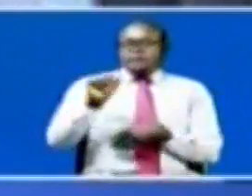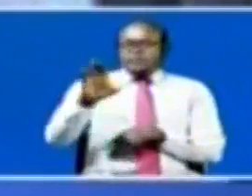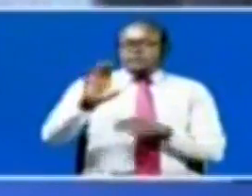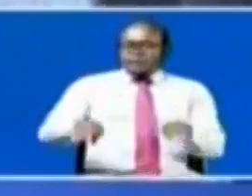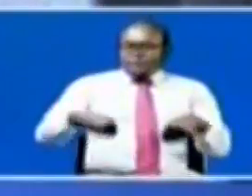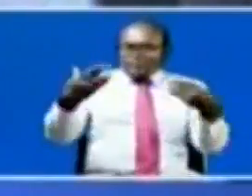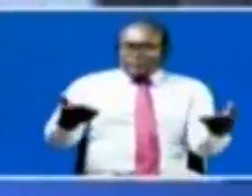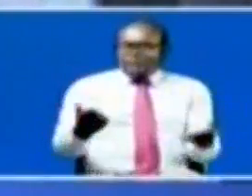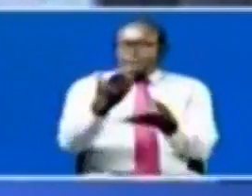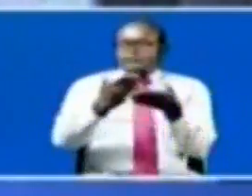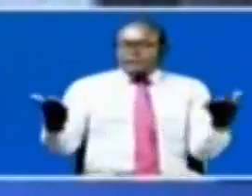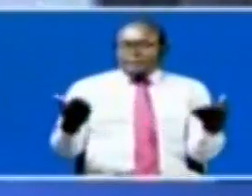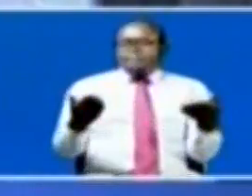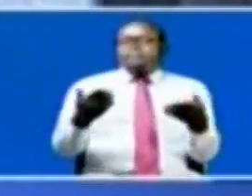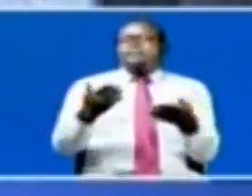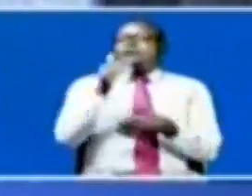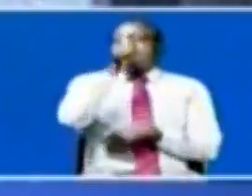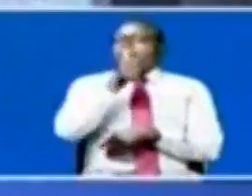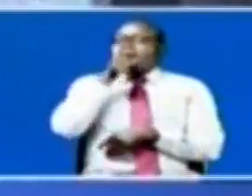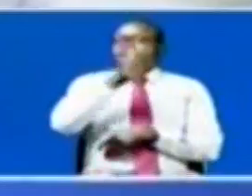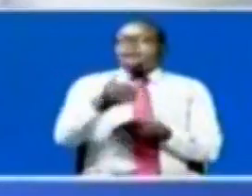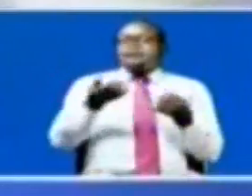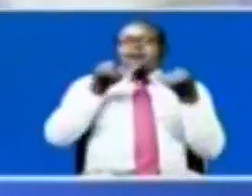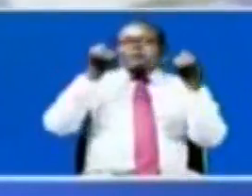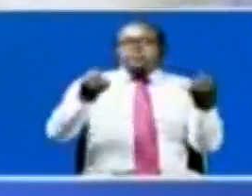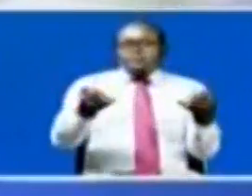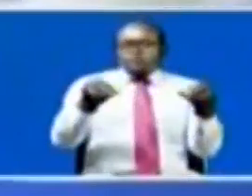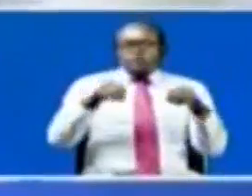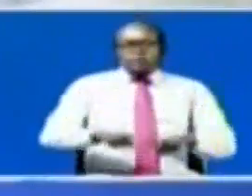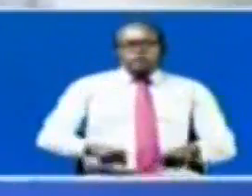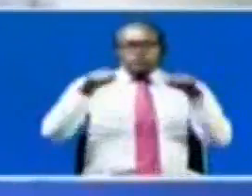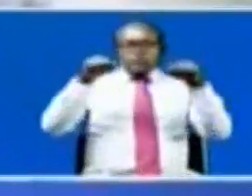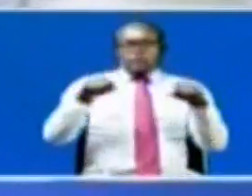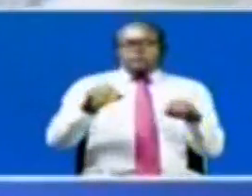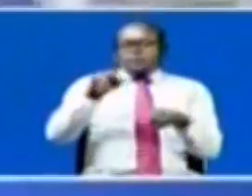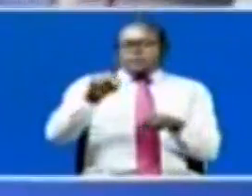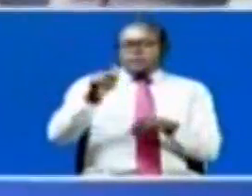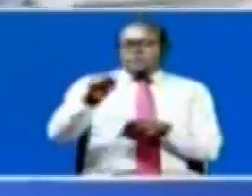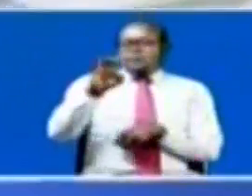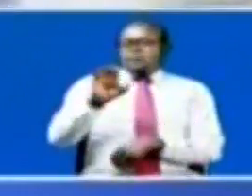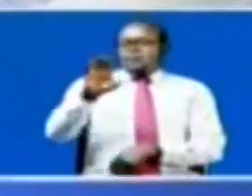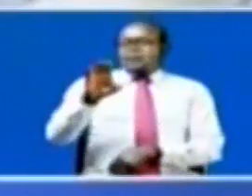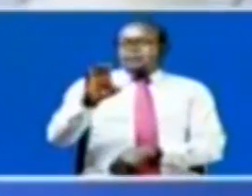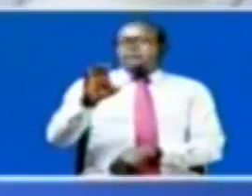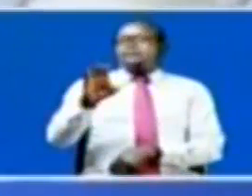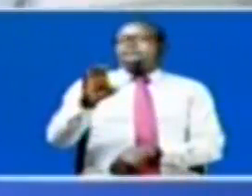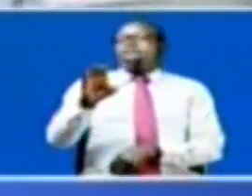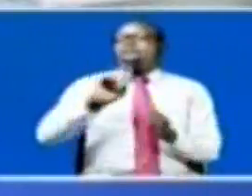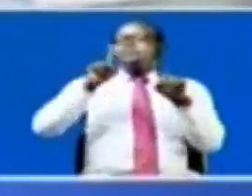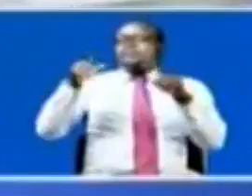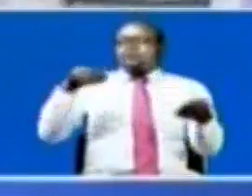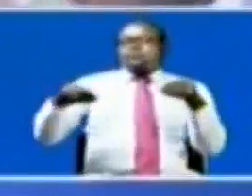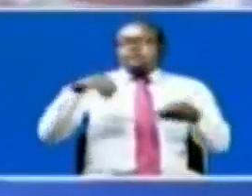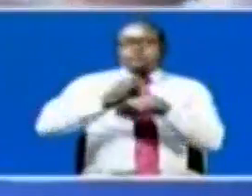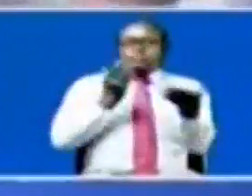give some kind of confidential information about you. Mwenyekiti wa baraza la mtihani nchini Professor George Magoha alikuwa huko Busia